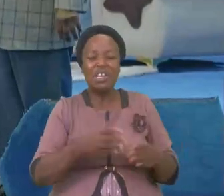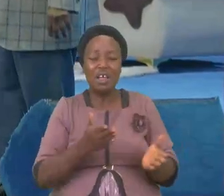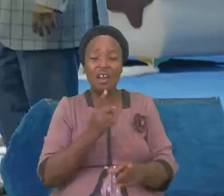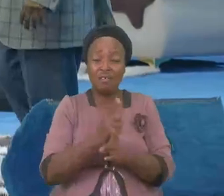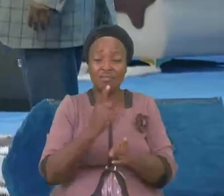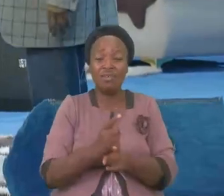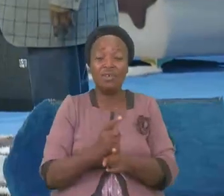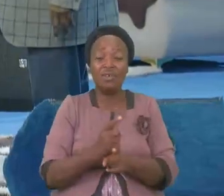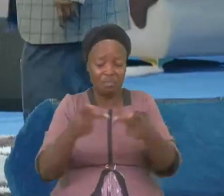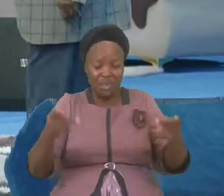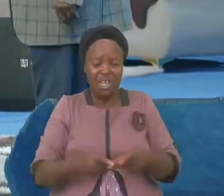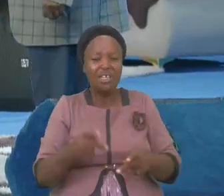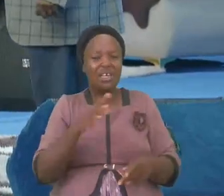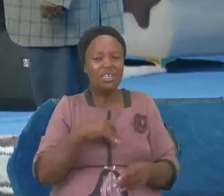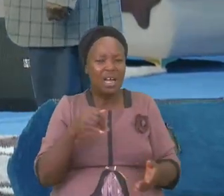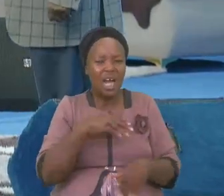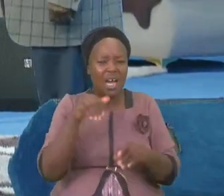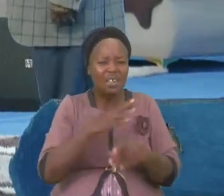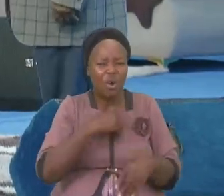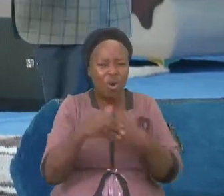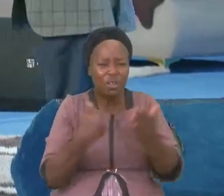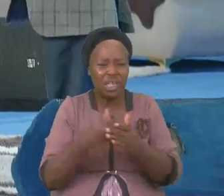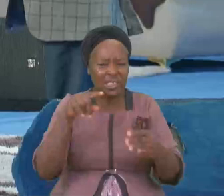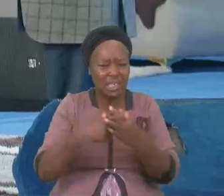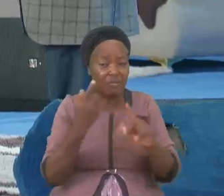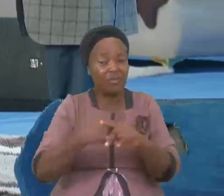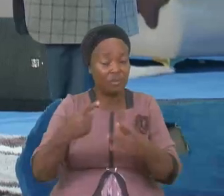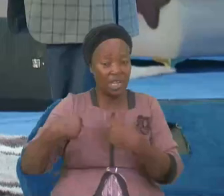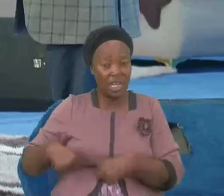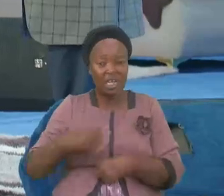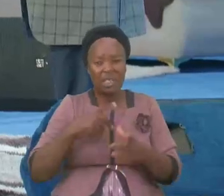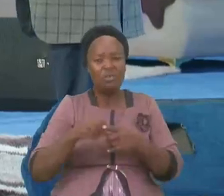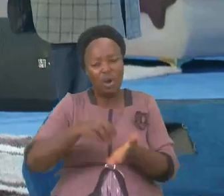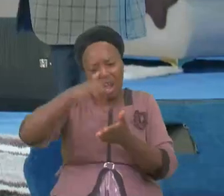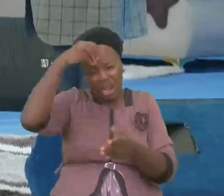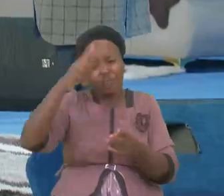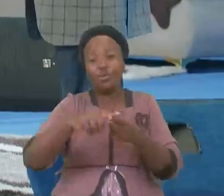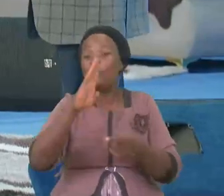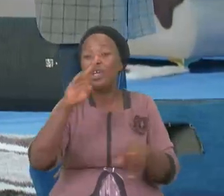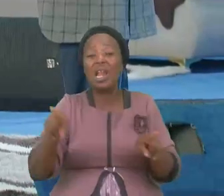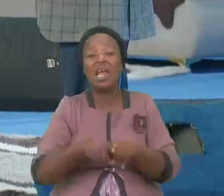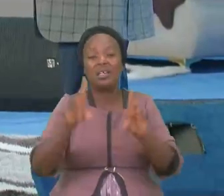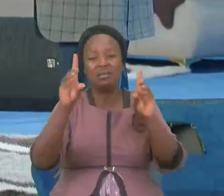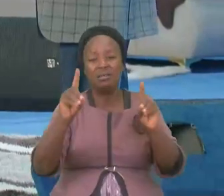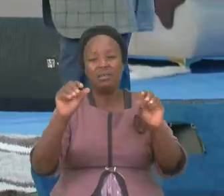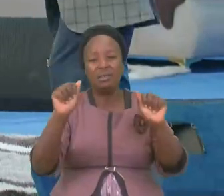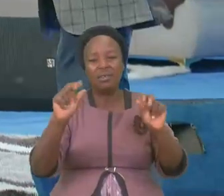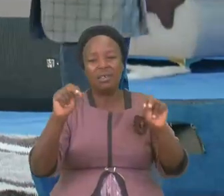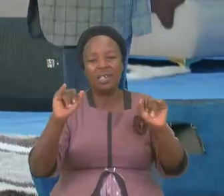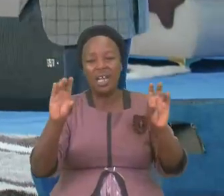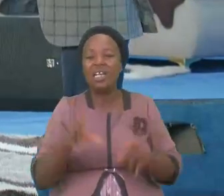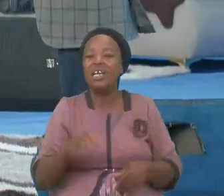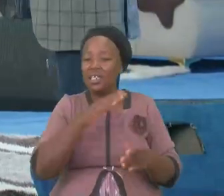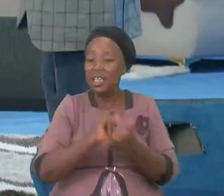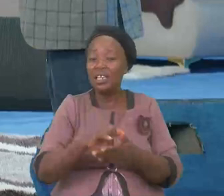appropriée dans ma vie. Ça commence dans le cœur. Tu dois être comme Daniel. Daniel résolut dans son cœur